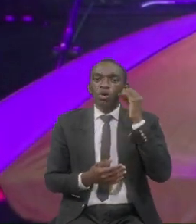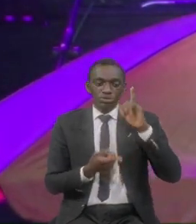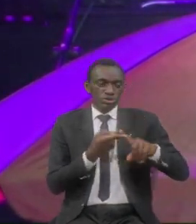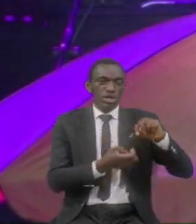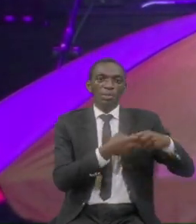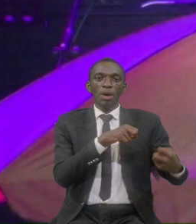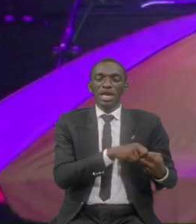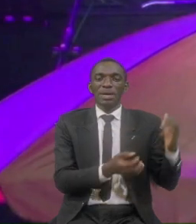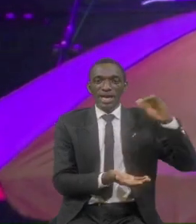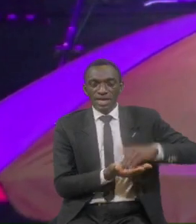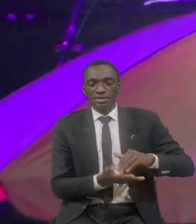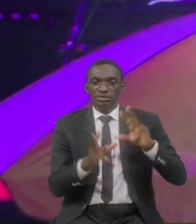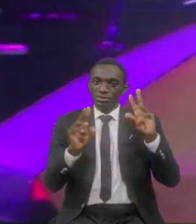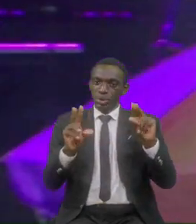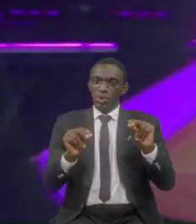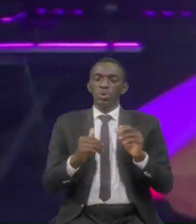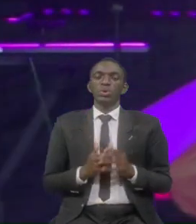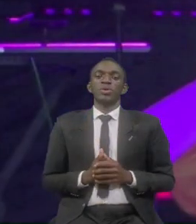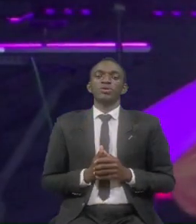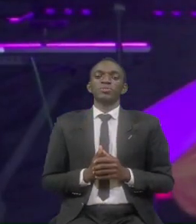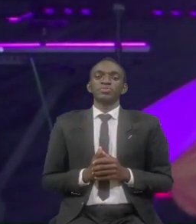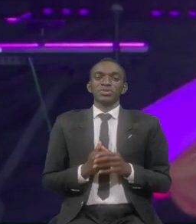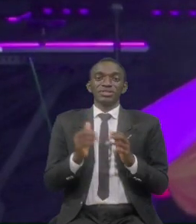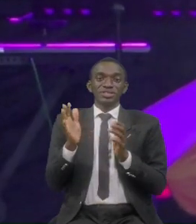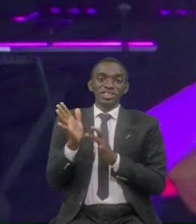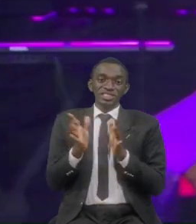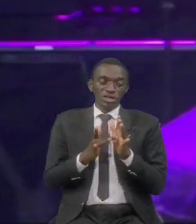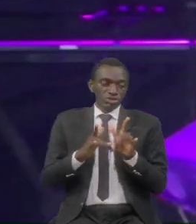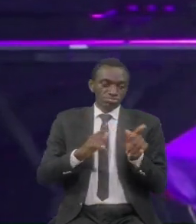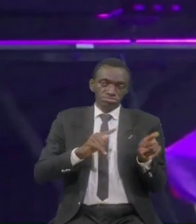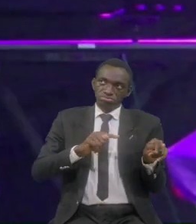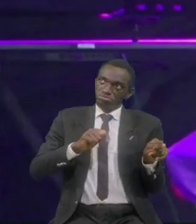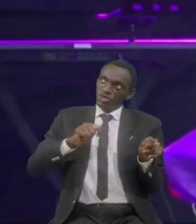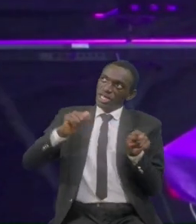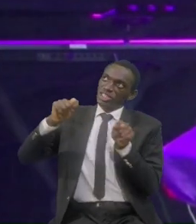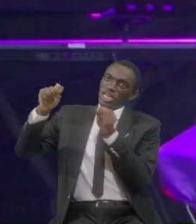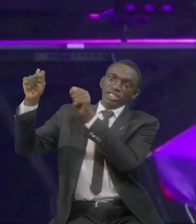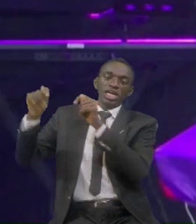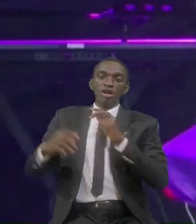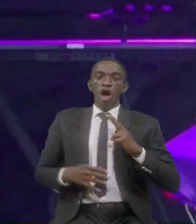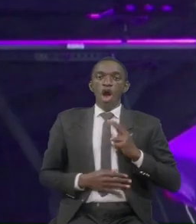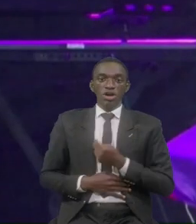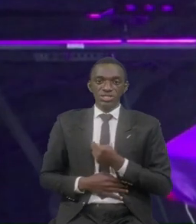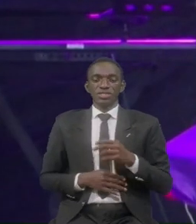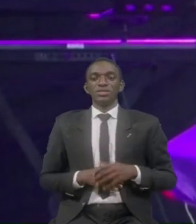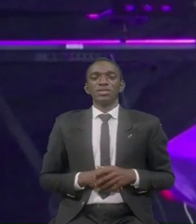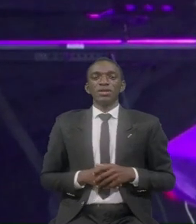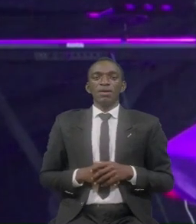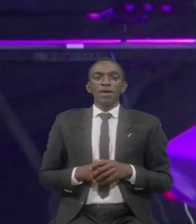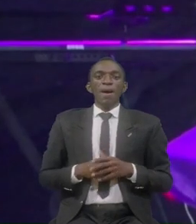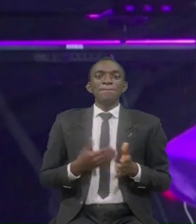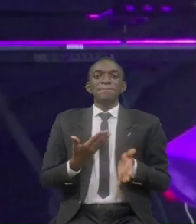ibalik anang tuburan sa problema nato. He has translated us. Iya tang ibalhin. He takes us